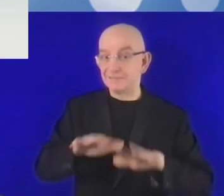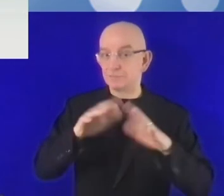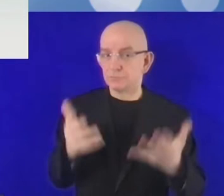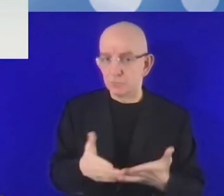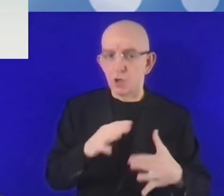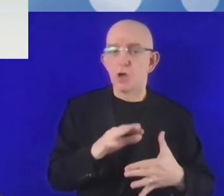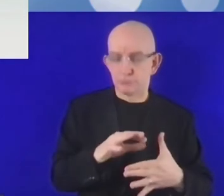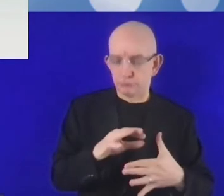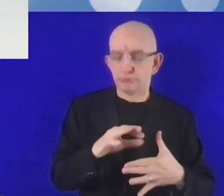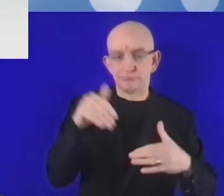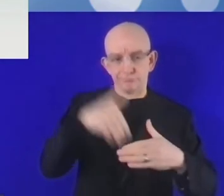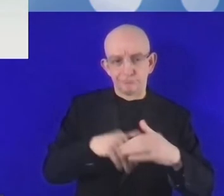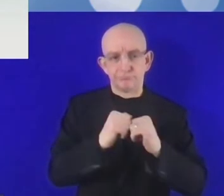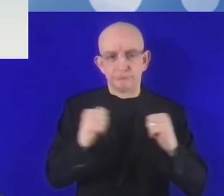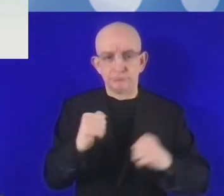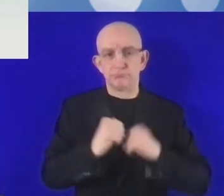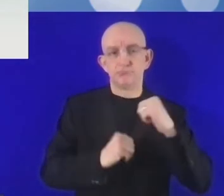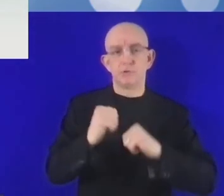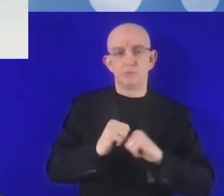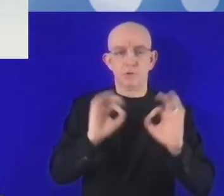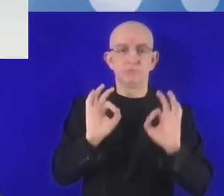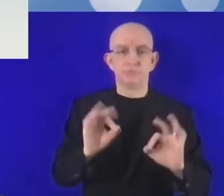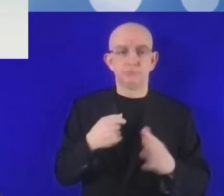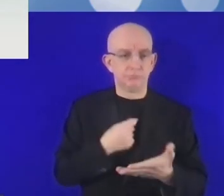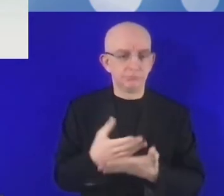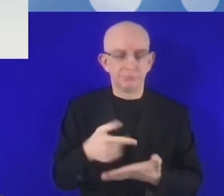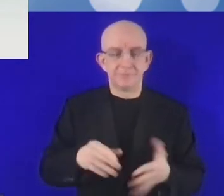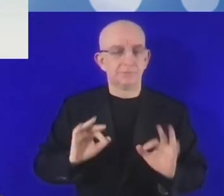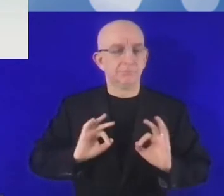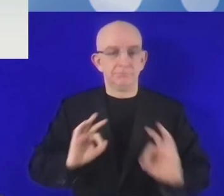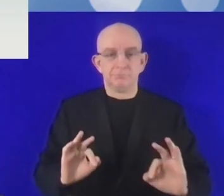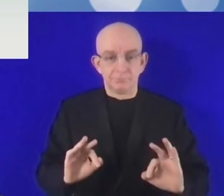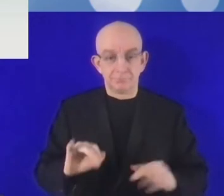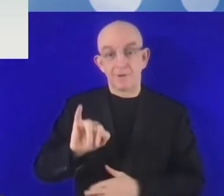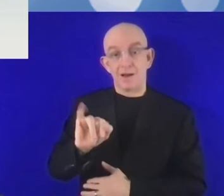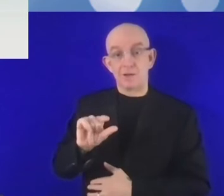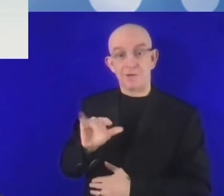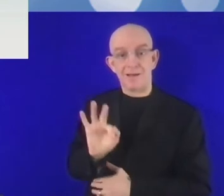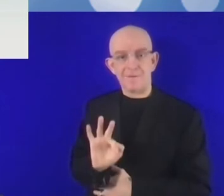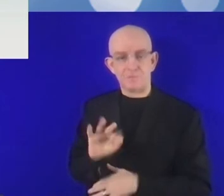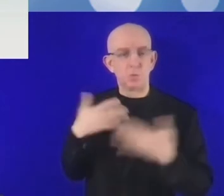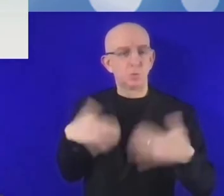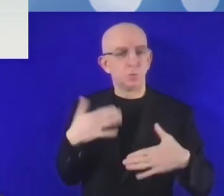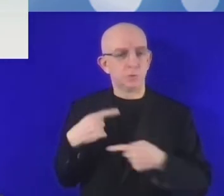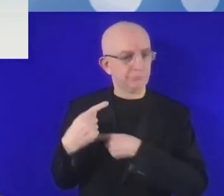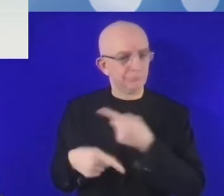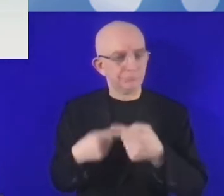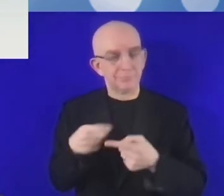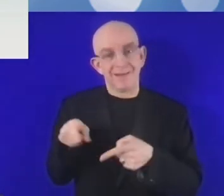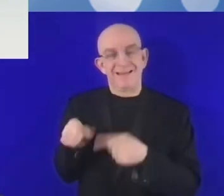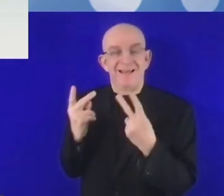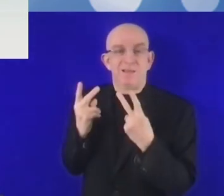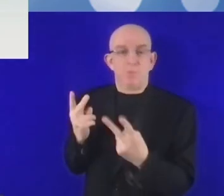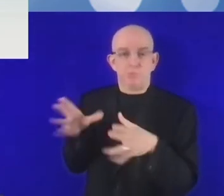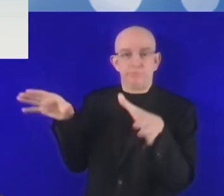outil formidable et extrêmement puissant qui doit être commenté et mis au point